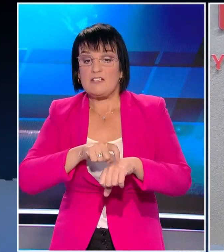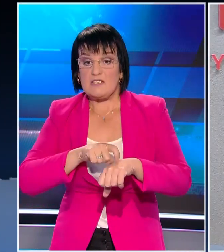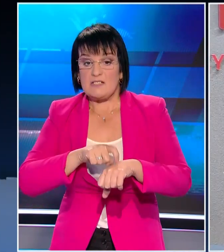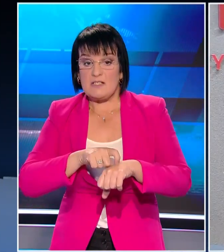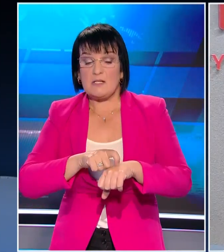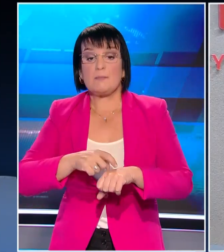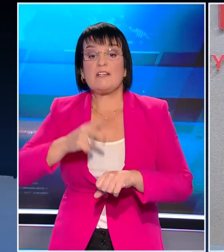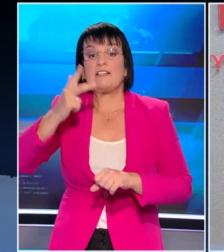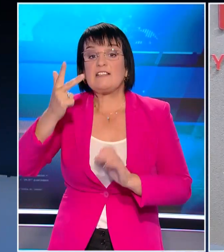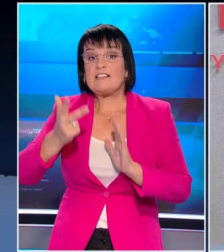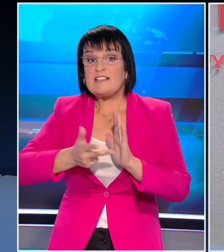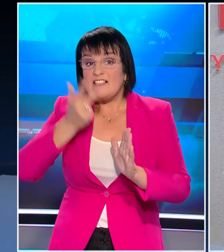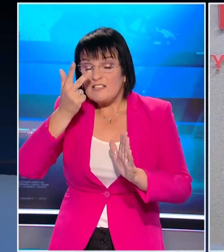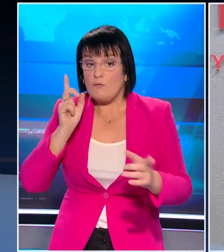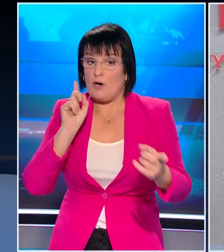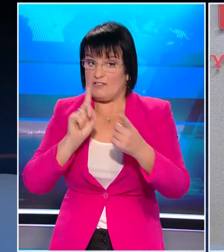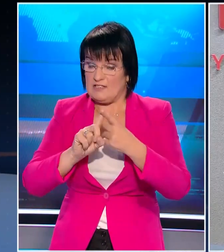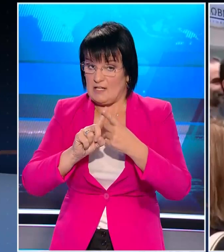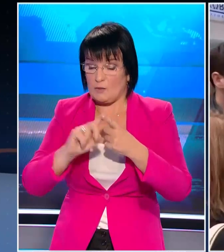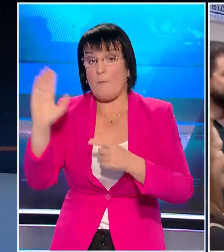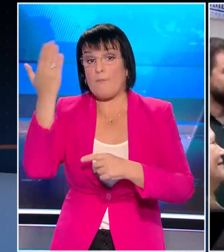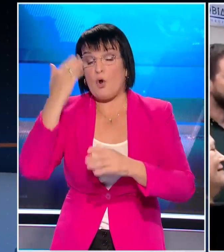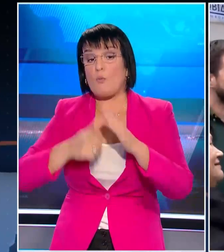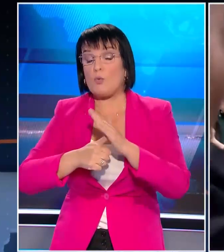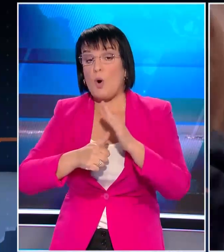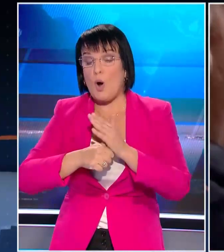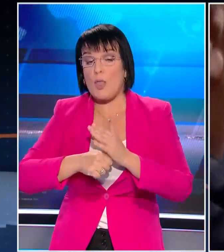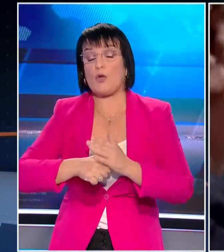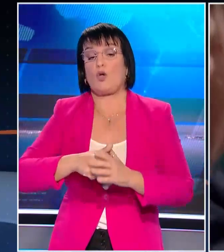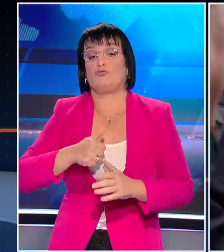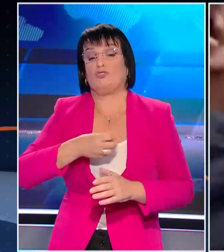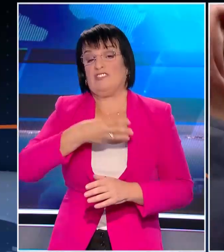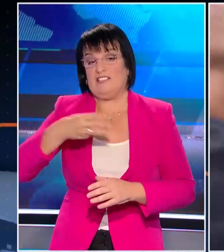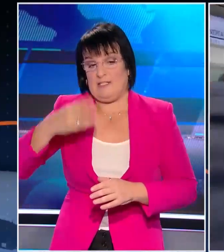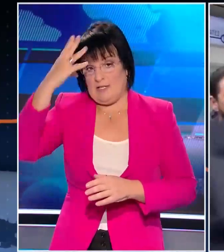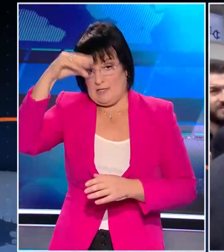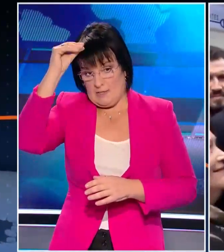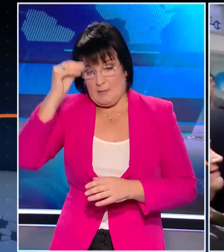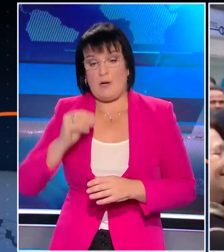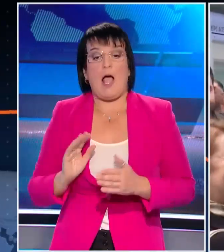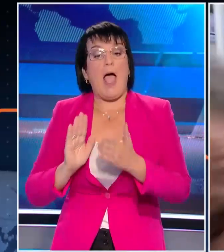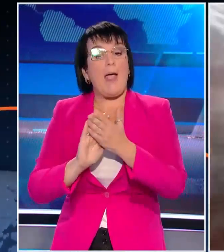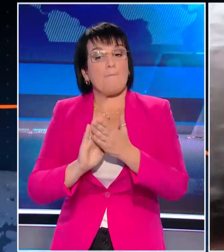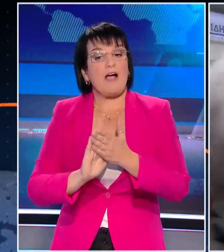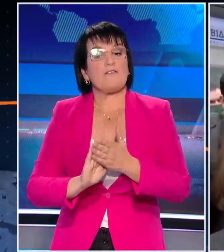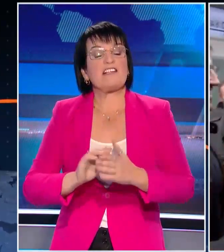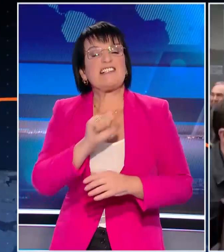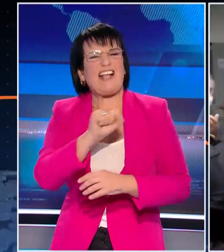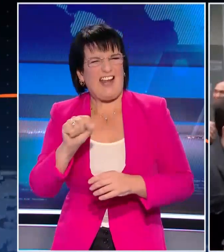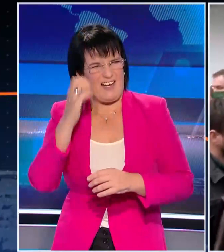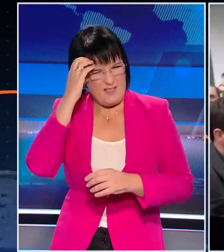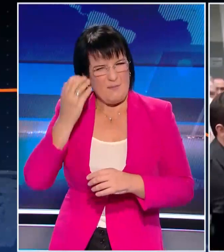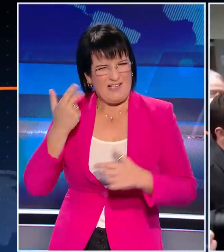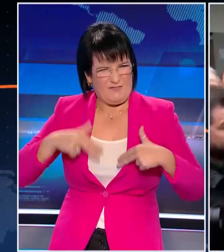είναι η τρίτη ουσιαστικά συνάντηση που κάνει ο πρώην πρόεδρος του ΣΥΡΙΖΑ. Προηγήθηκε η επαφή με τον Γαβριήλ Σακελαρίδη.